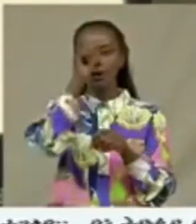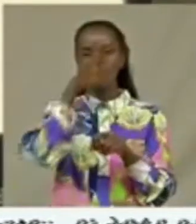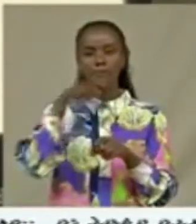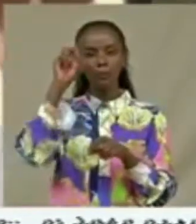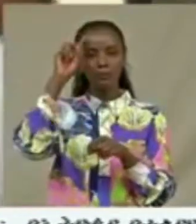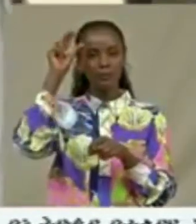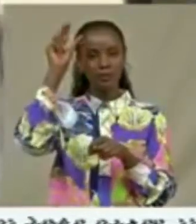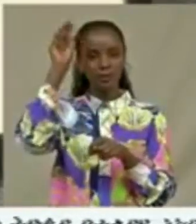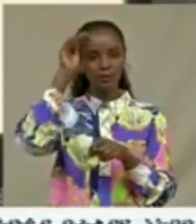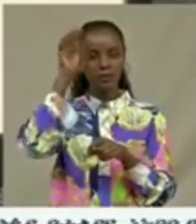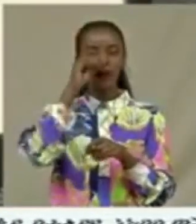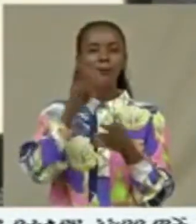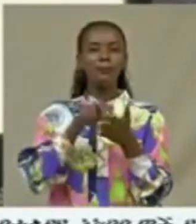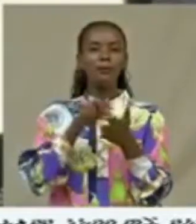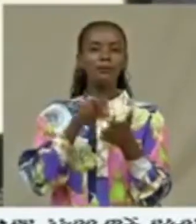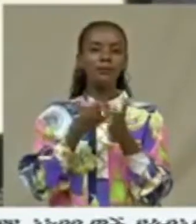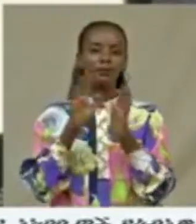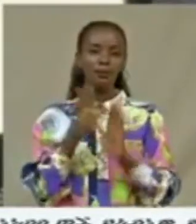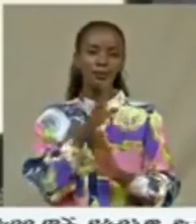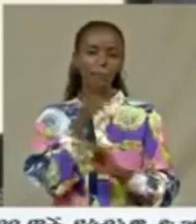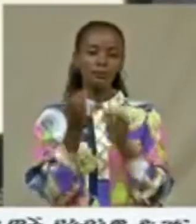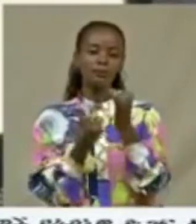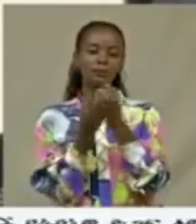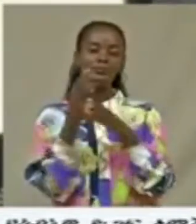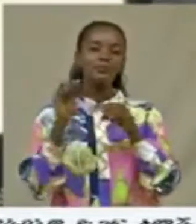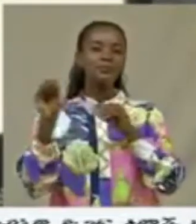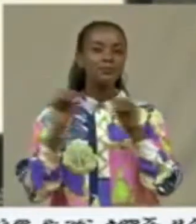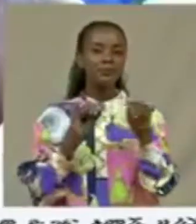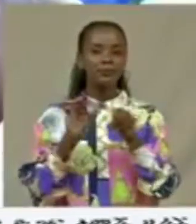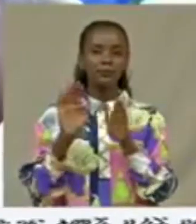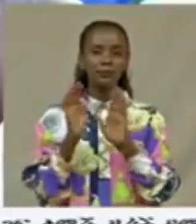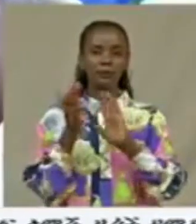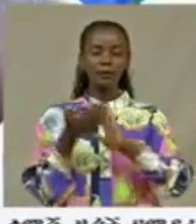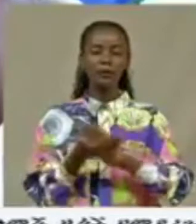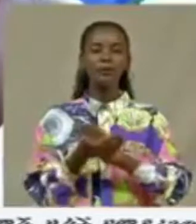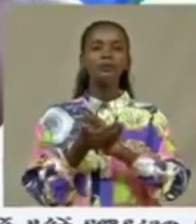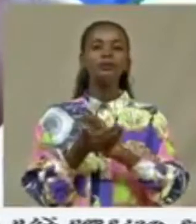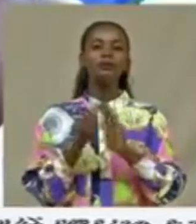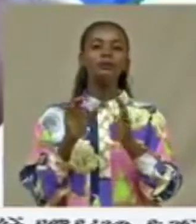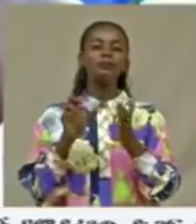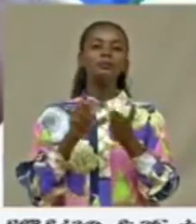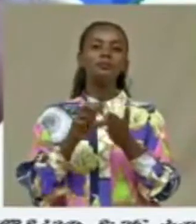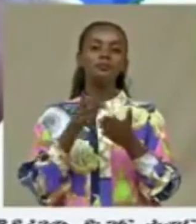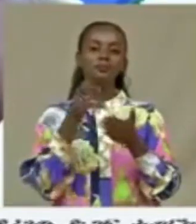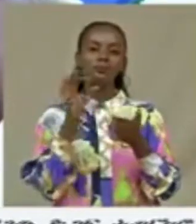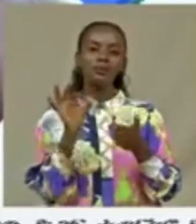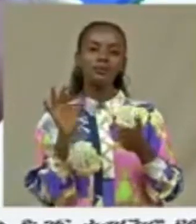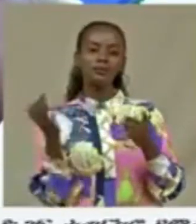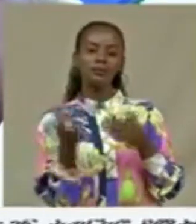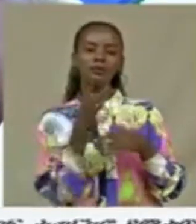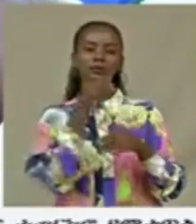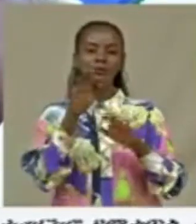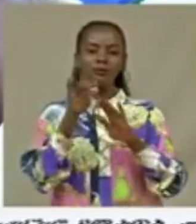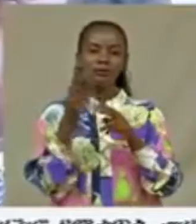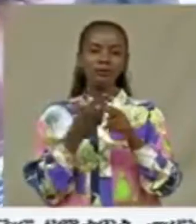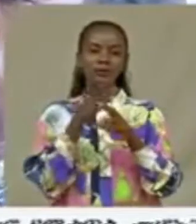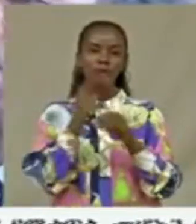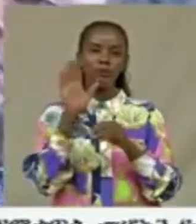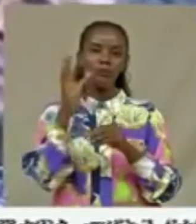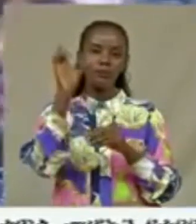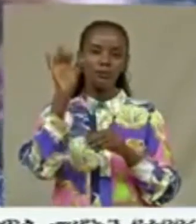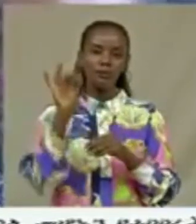መንገሻ ምርትና ምርታማነትን ለማሳደግ ርብርብ እየተደረገ ቢሆንም የምርጥ ዘር እጥረት ችግርን ለመፍታት በጉረፈርዳ